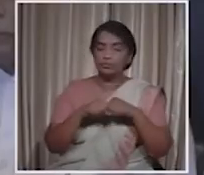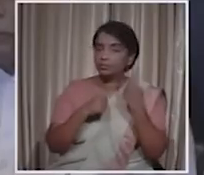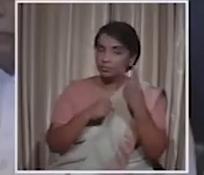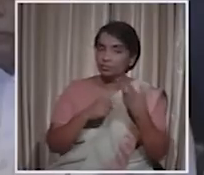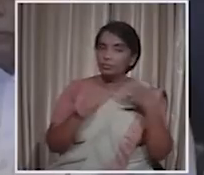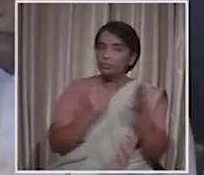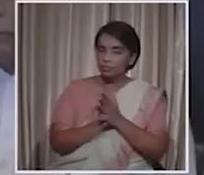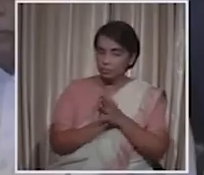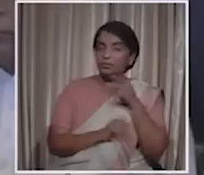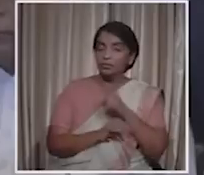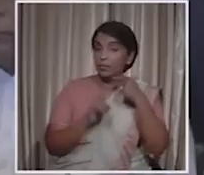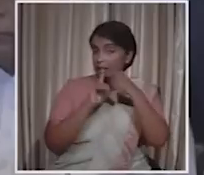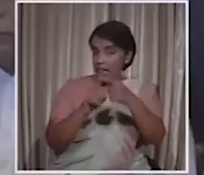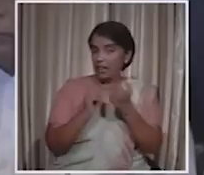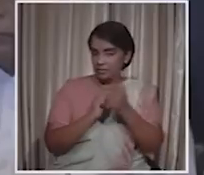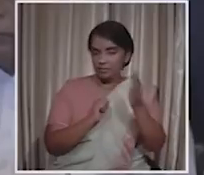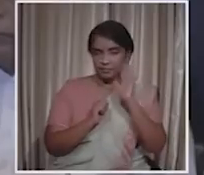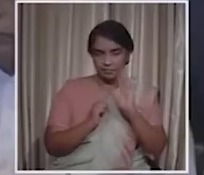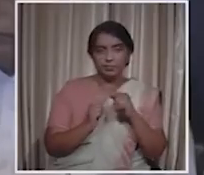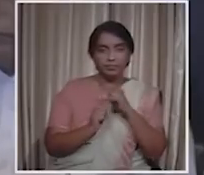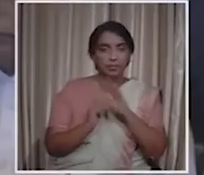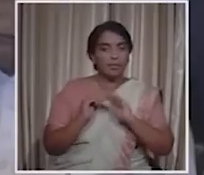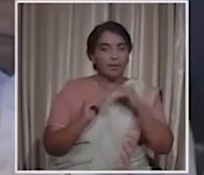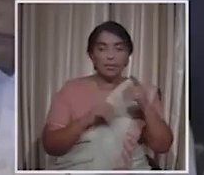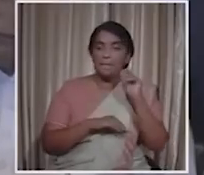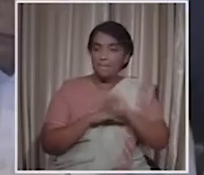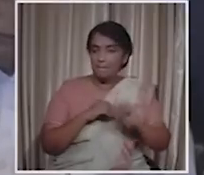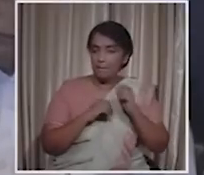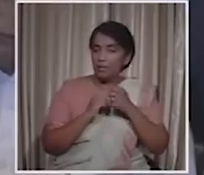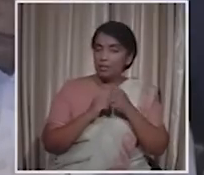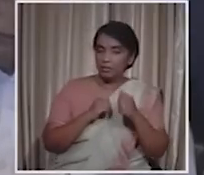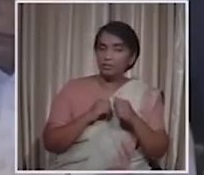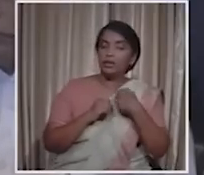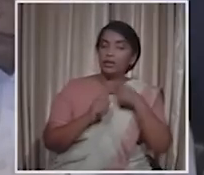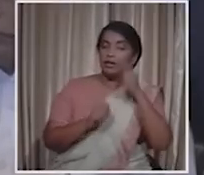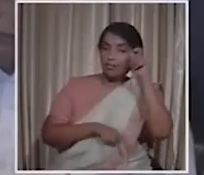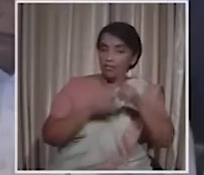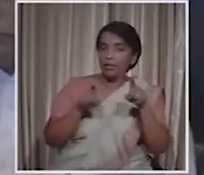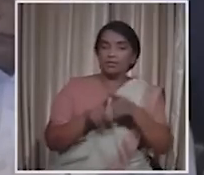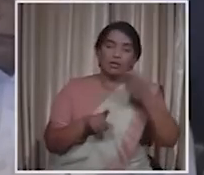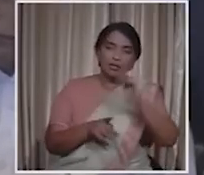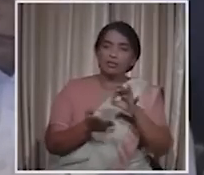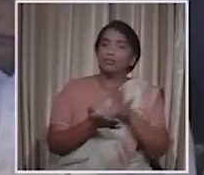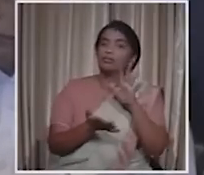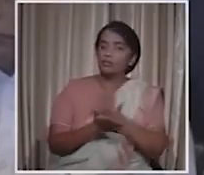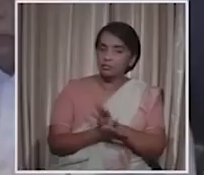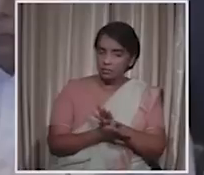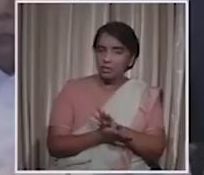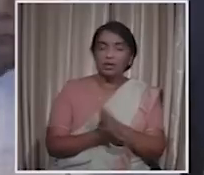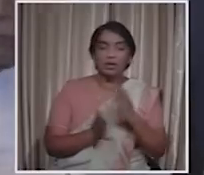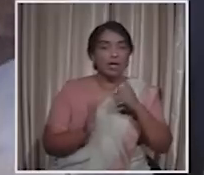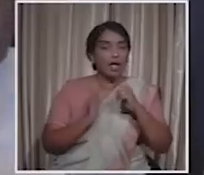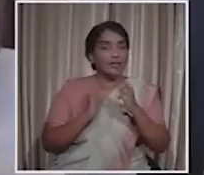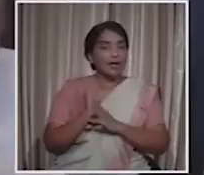ක්‍රියා කරන්නේ මේ ඉලක්කයට එන්න පුළුවන්. ඉන්පසු මේ සැලසුම් රාමුවත් නිලධාරී මට්ටමේ එකඟතාවයත් සැලකා බලා